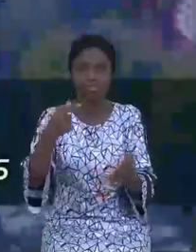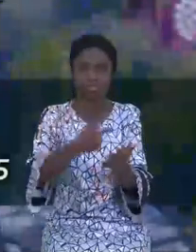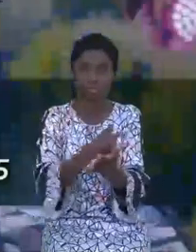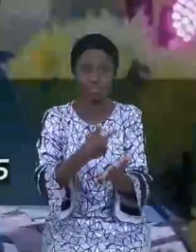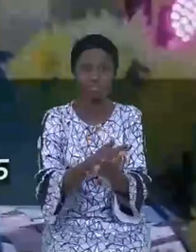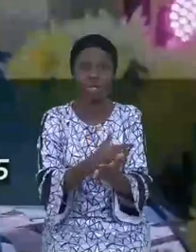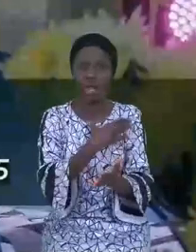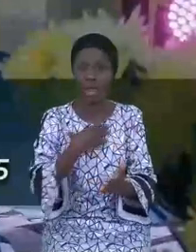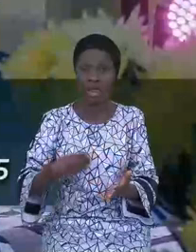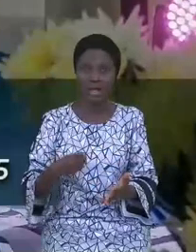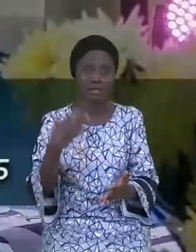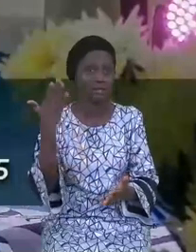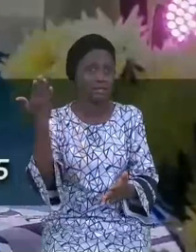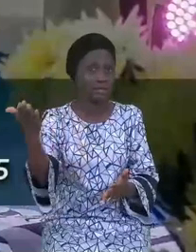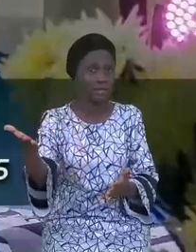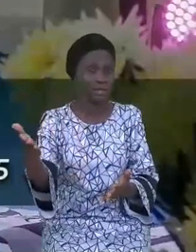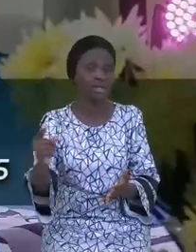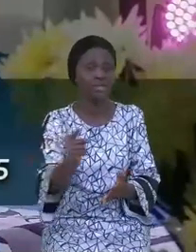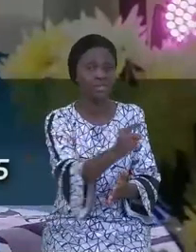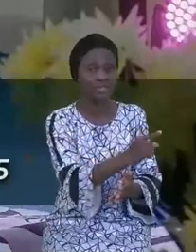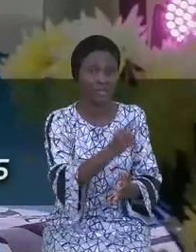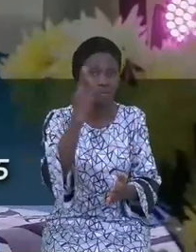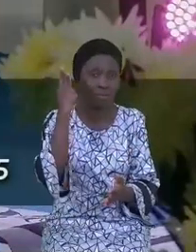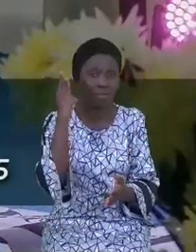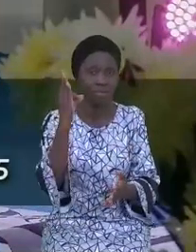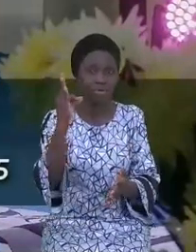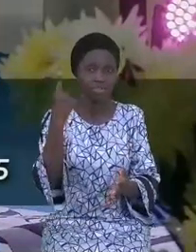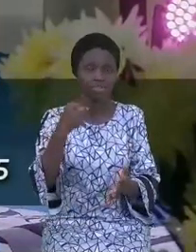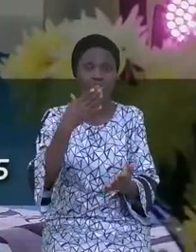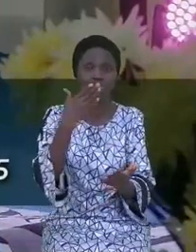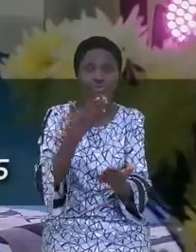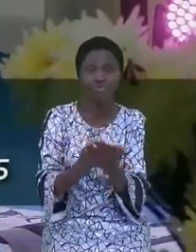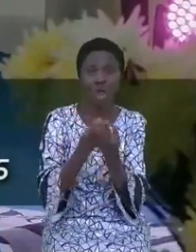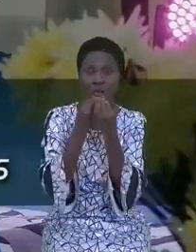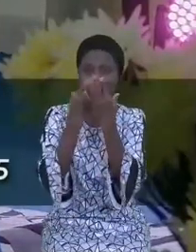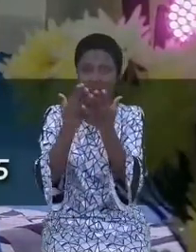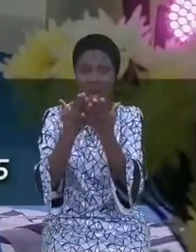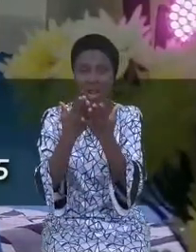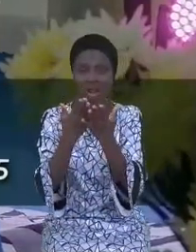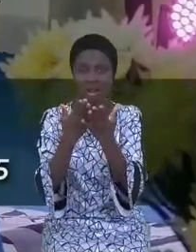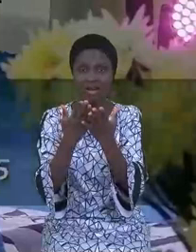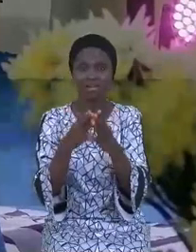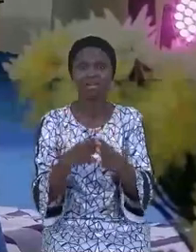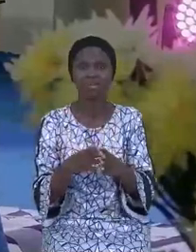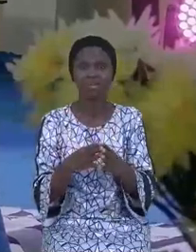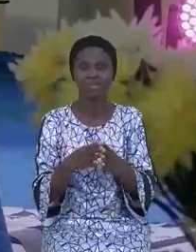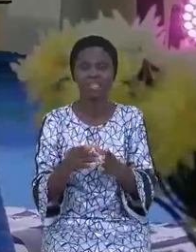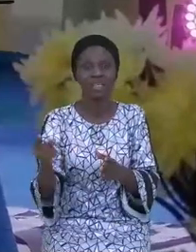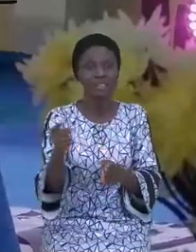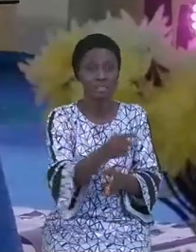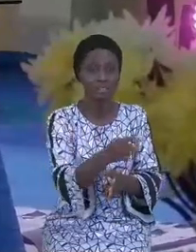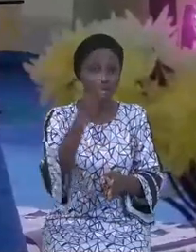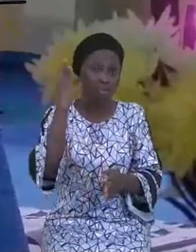Et ils annonçaient la bonne nouvelle. La bonne nouvelle, l'évangile. Ils annonçaient